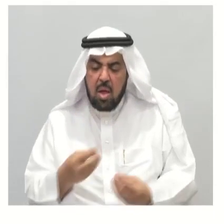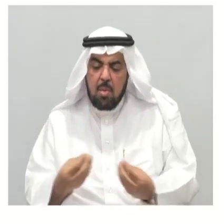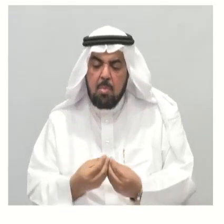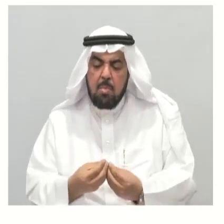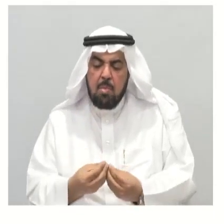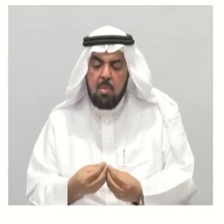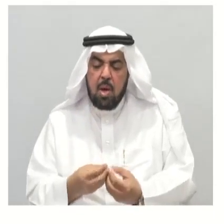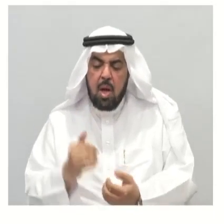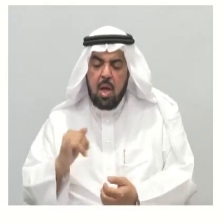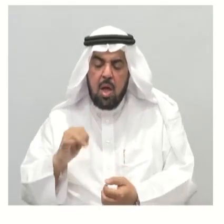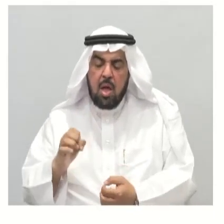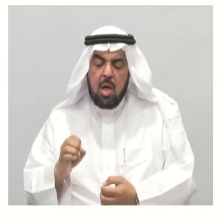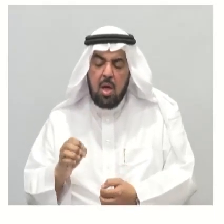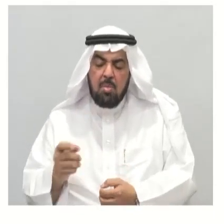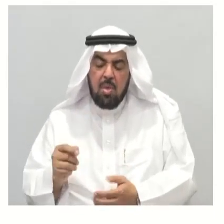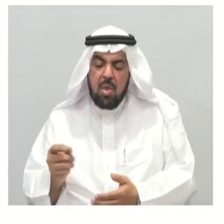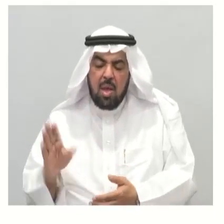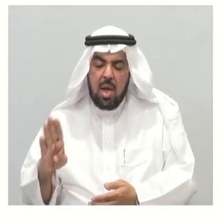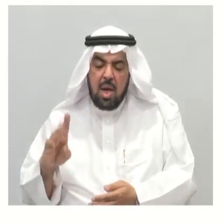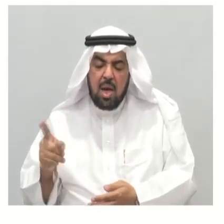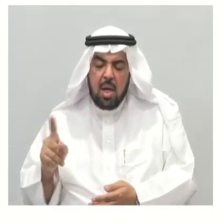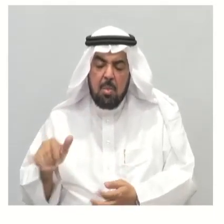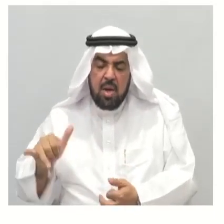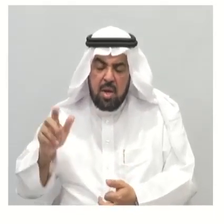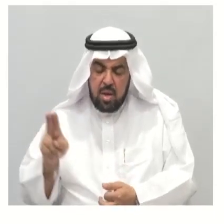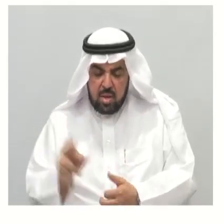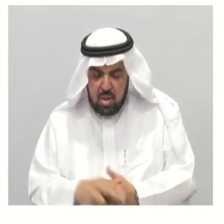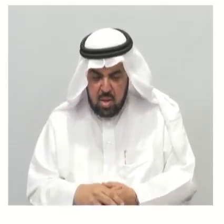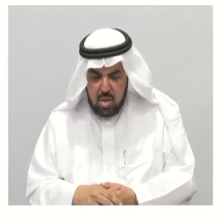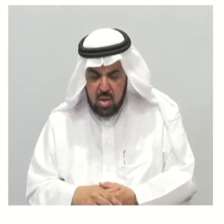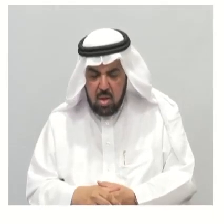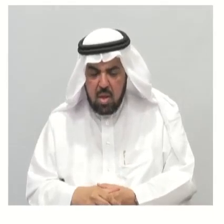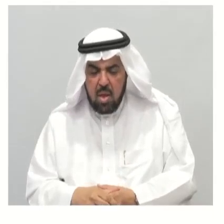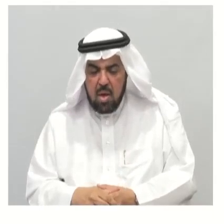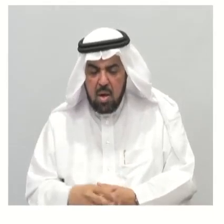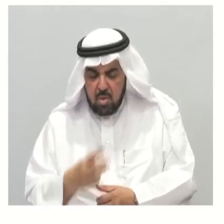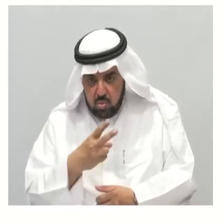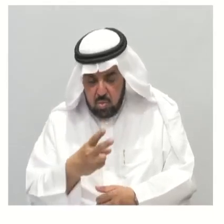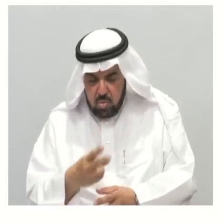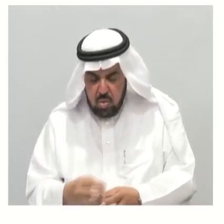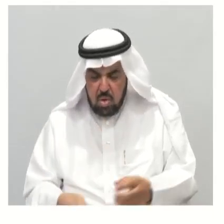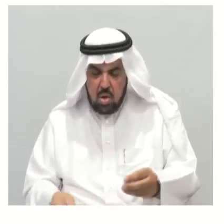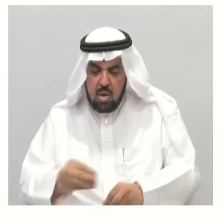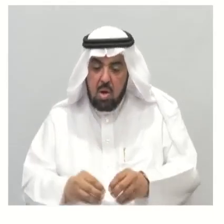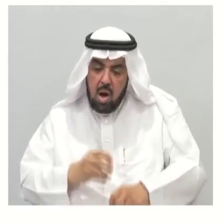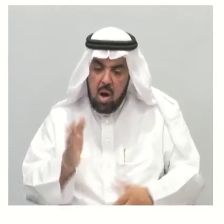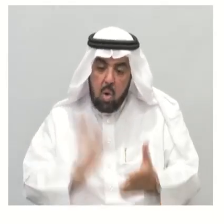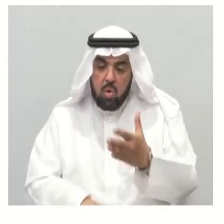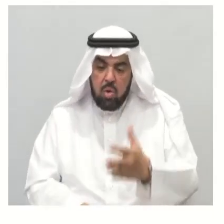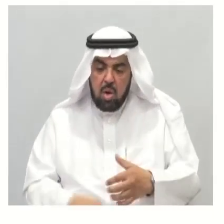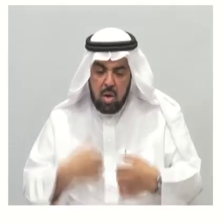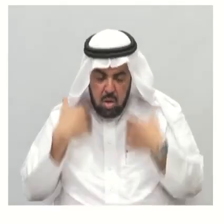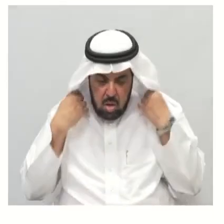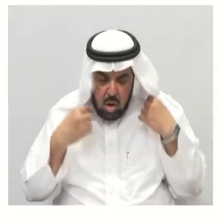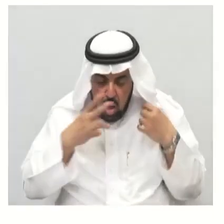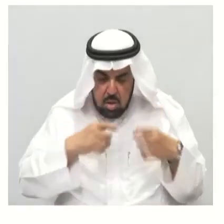الكبريت؟ ماذا يحدث عند تفاعل السكر مع حمض الكبريتيك؟ طبعا هذه التجربة خطيرة جدا، لا تجرى إلا